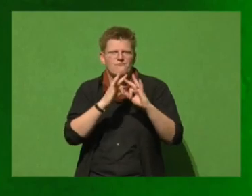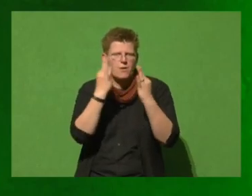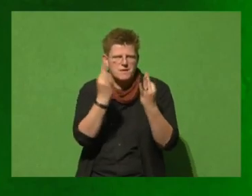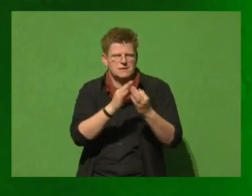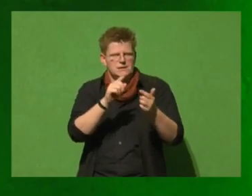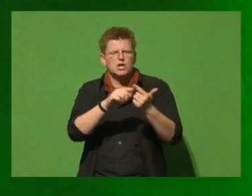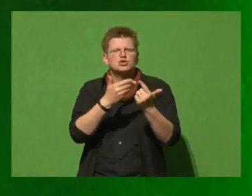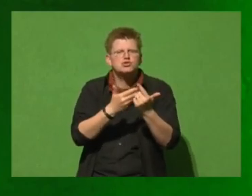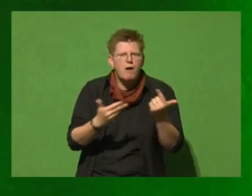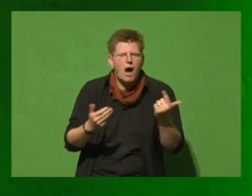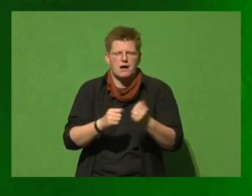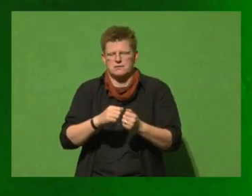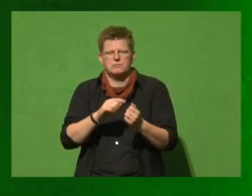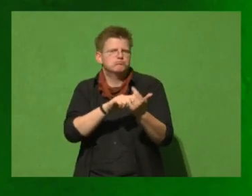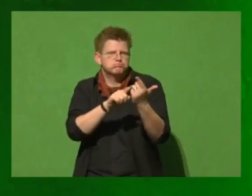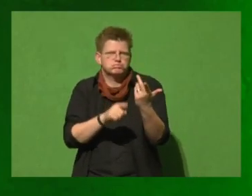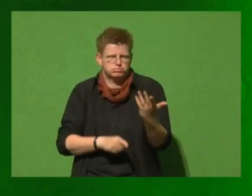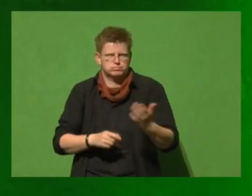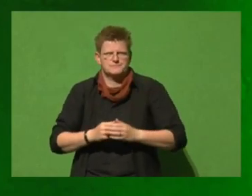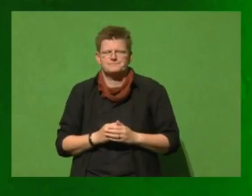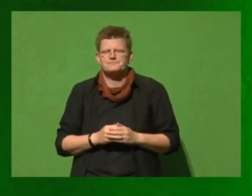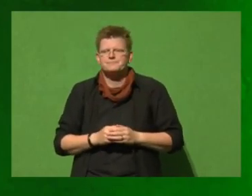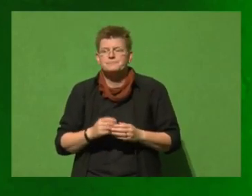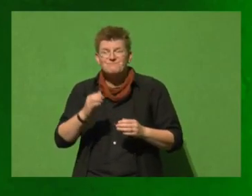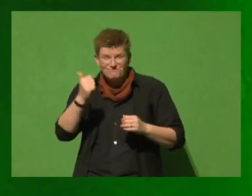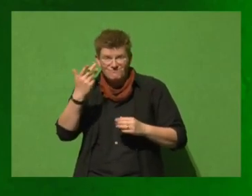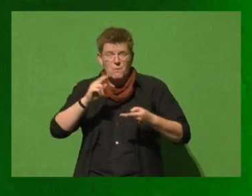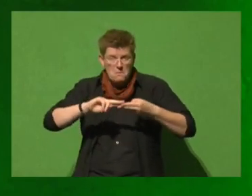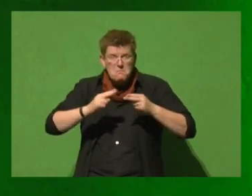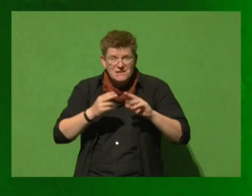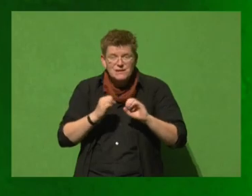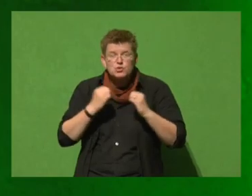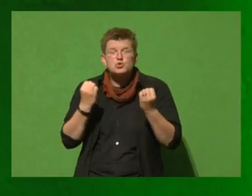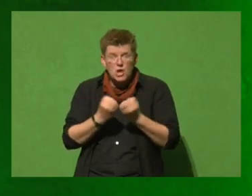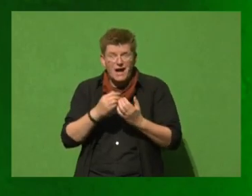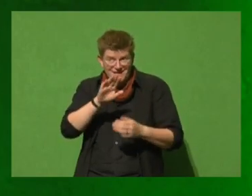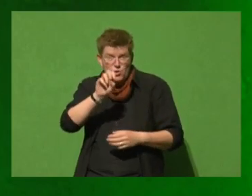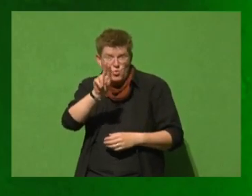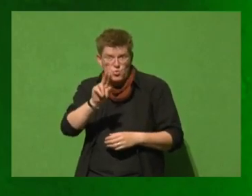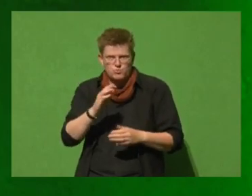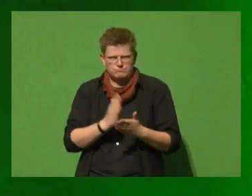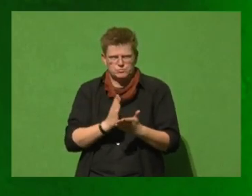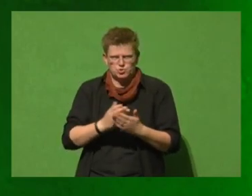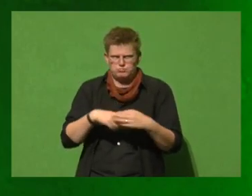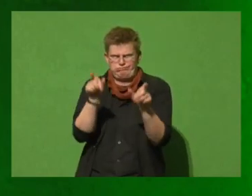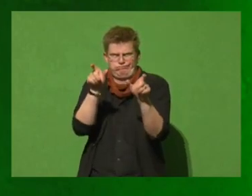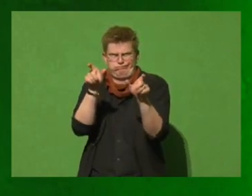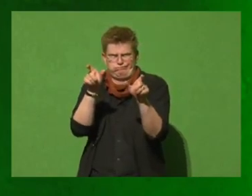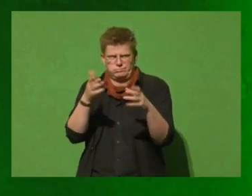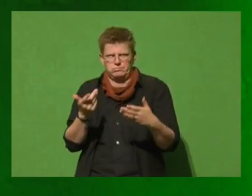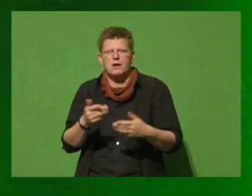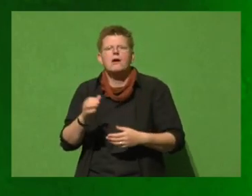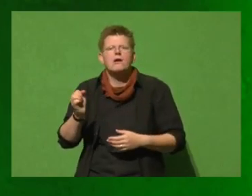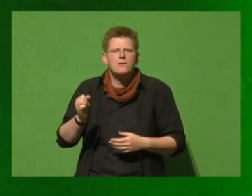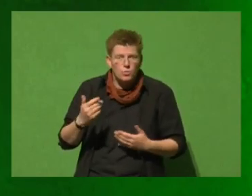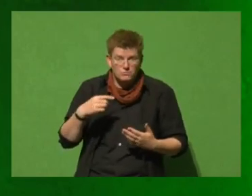definiert. Dass sich einige Mitgliedstaaten nun gegen diesen Vorschlag sperren, kommt dabei einer Aufkündigung der Solidarität